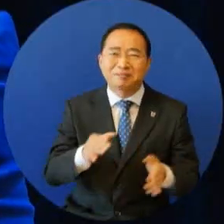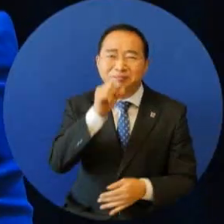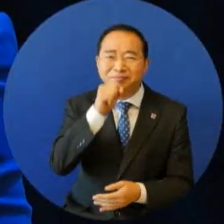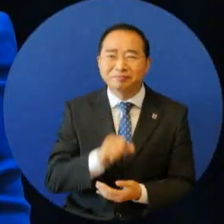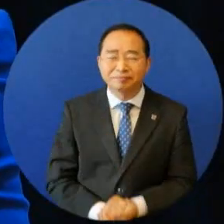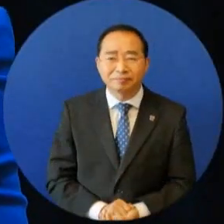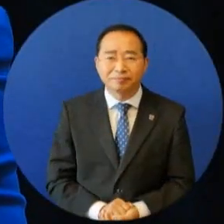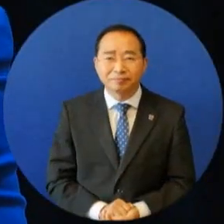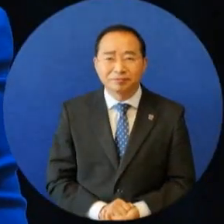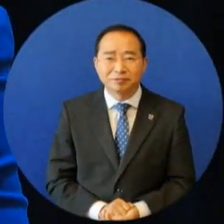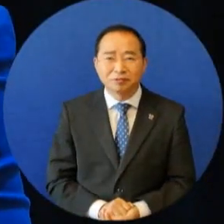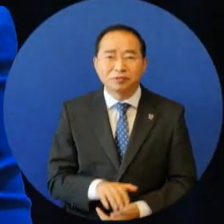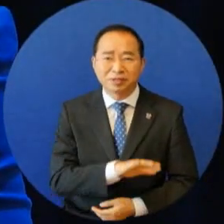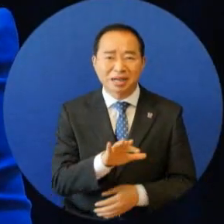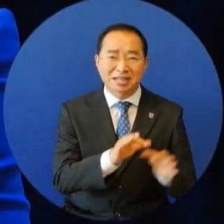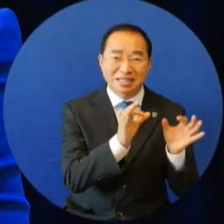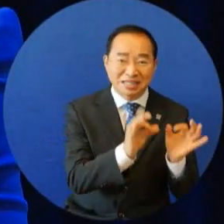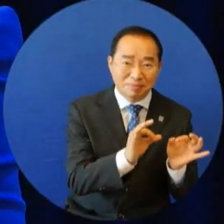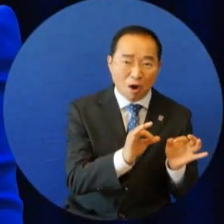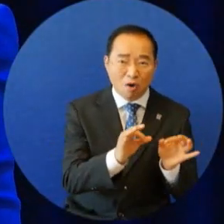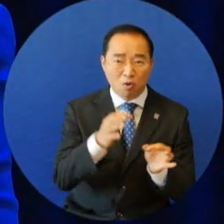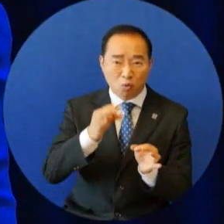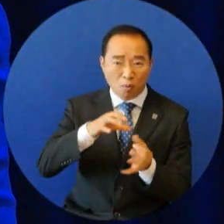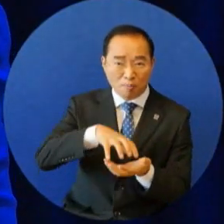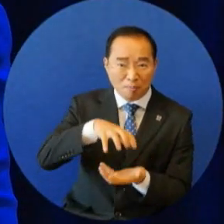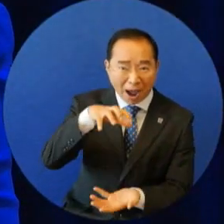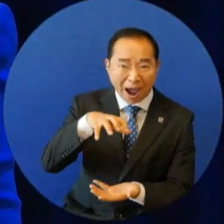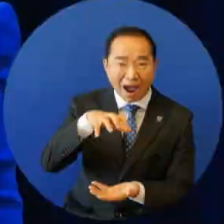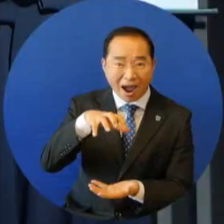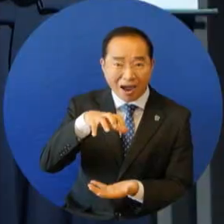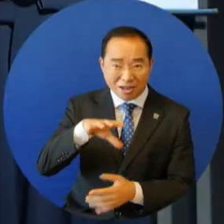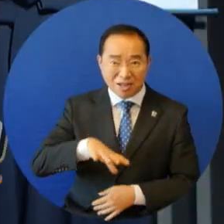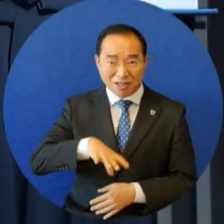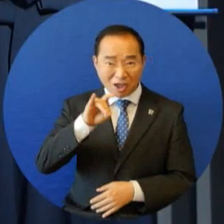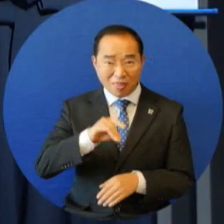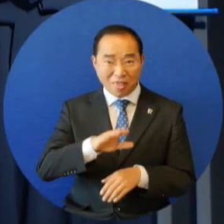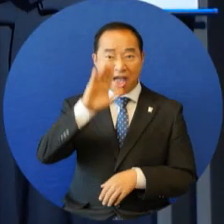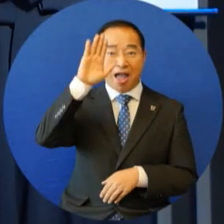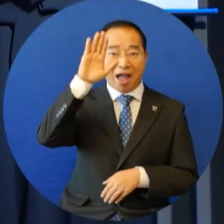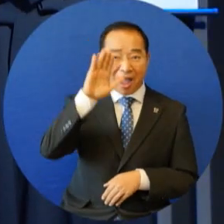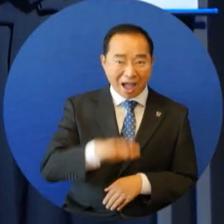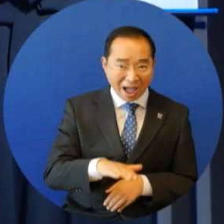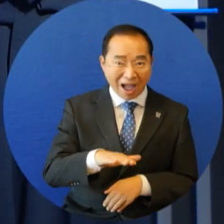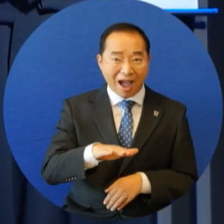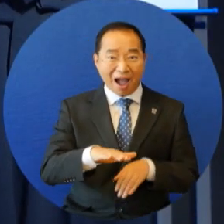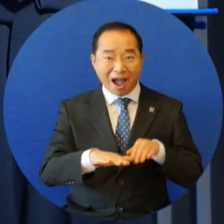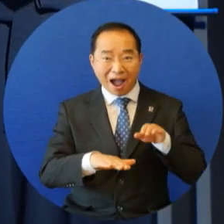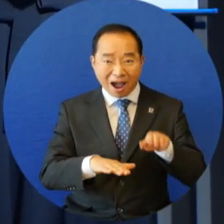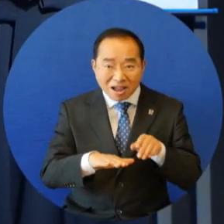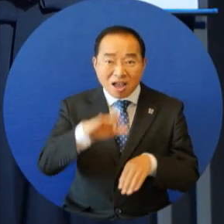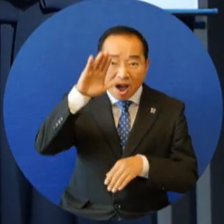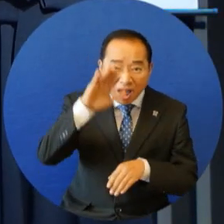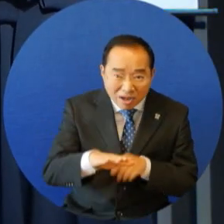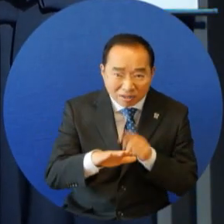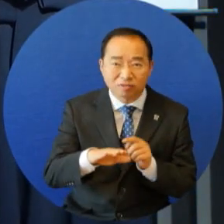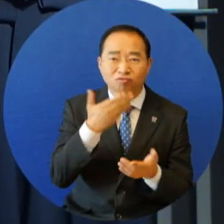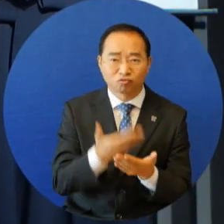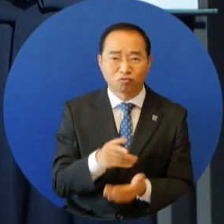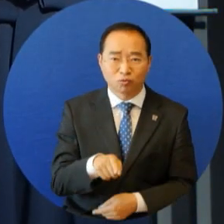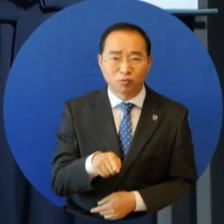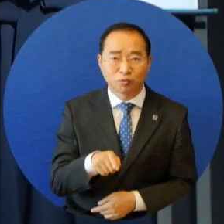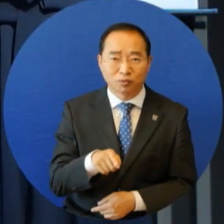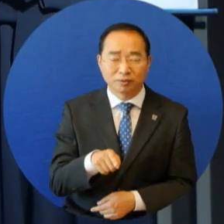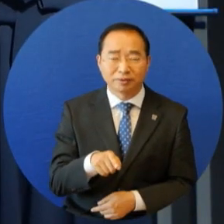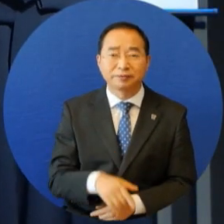우리가 금융이건 재테크건 첫 걸음마를 뛰는 게 중요합니다. 뭐든지 시작하는